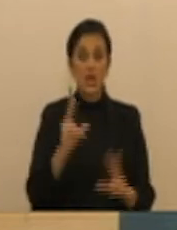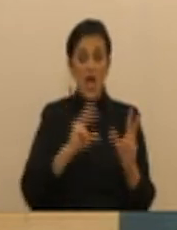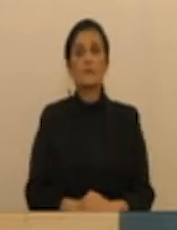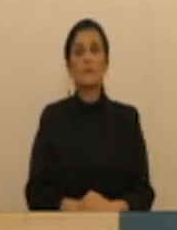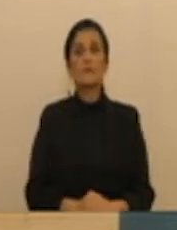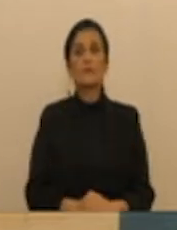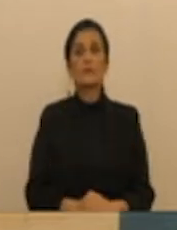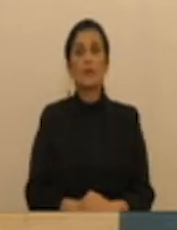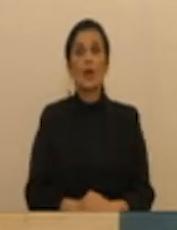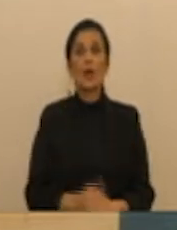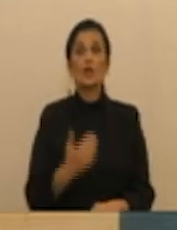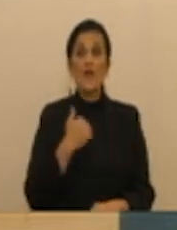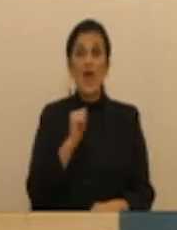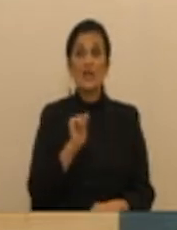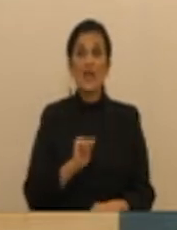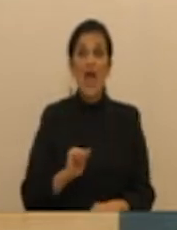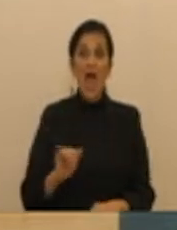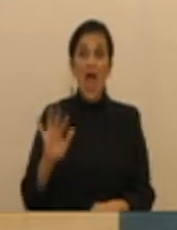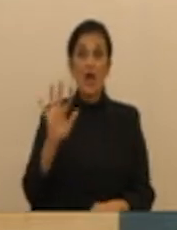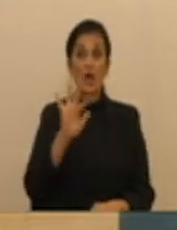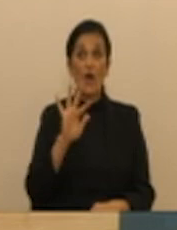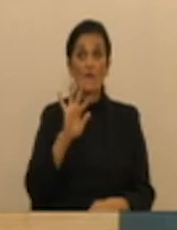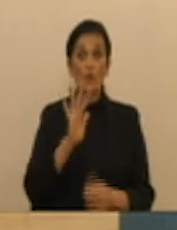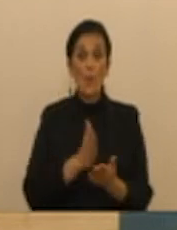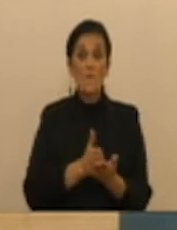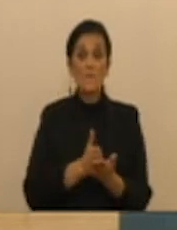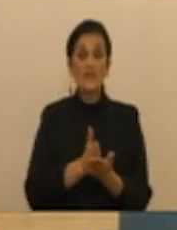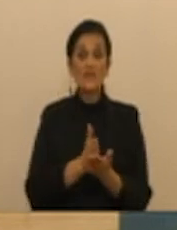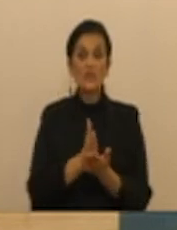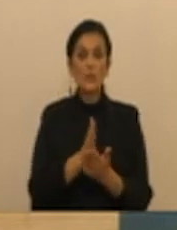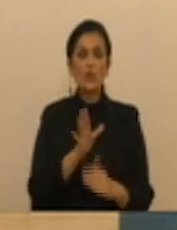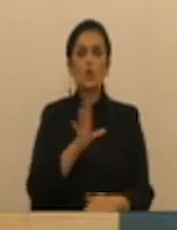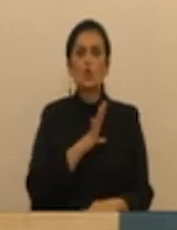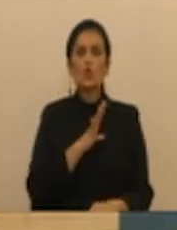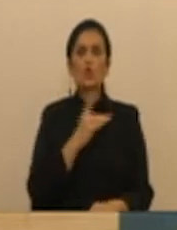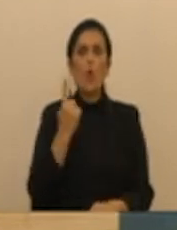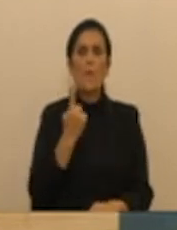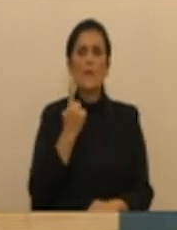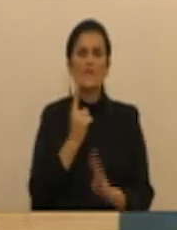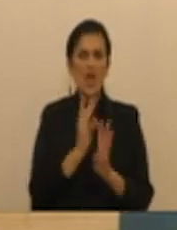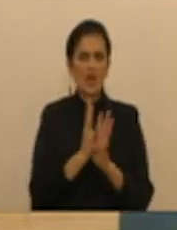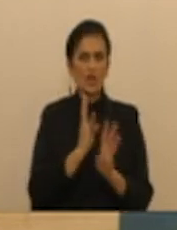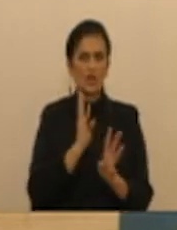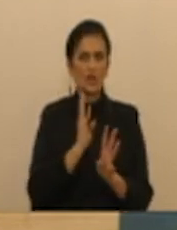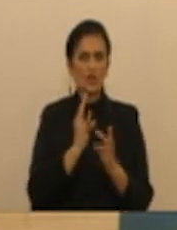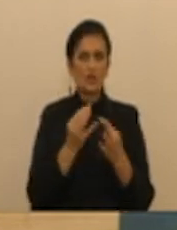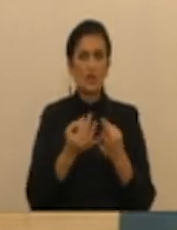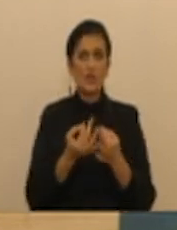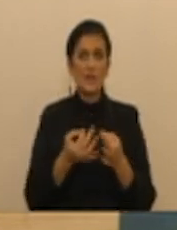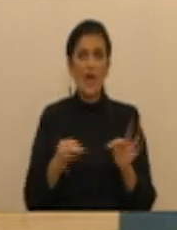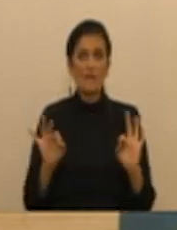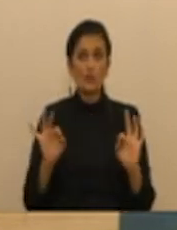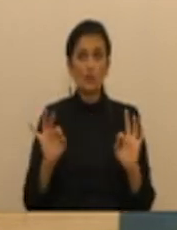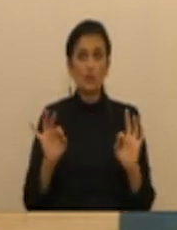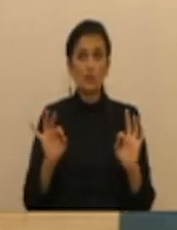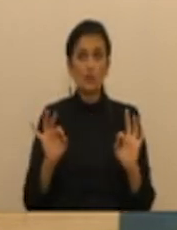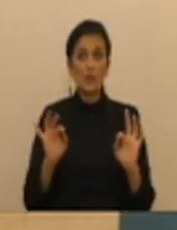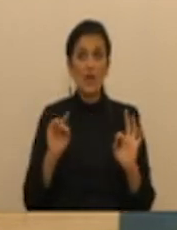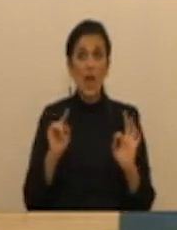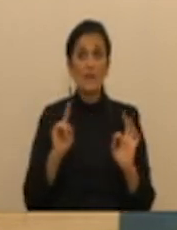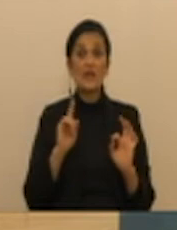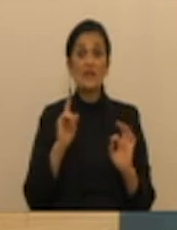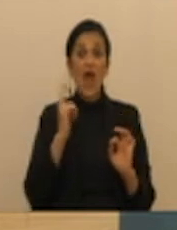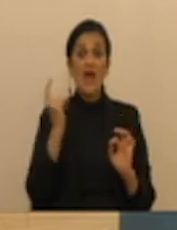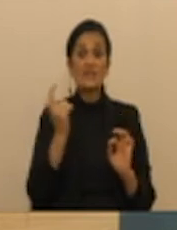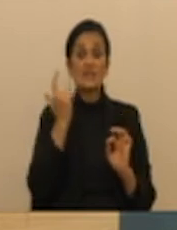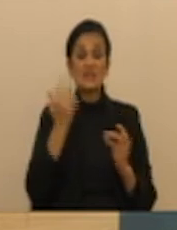გაითვალისწინოს ჩვენი ევროპისკენ მისწრაფება იყო პირველ რიგში ის თავისუფლება რა